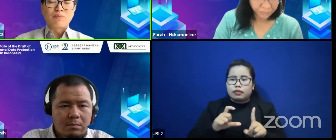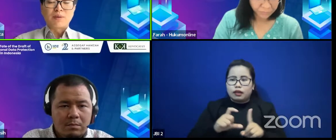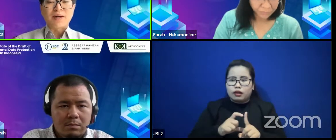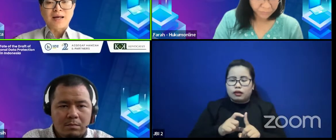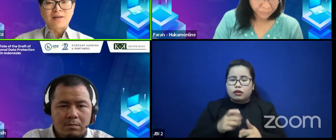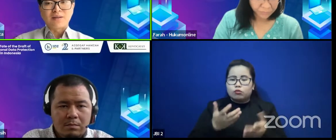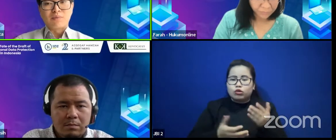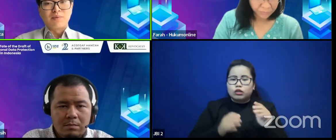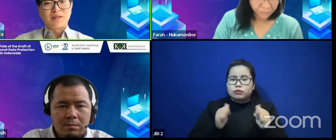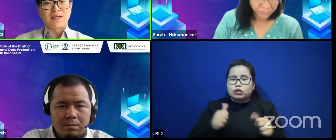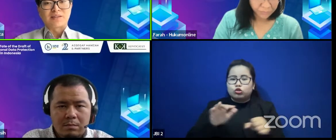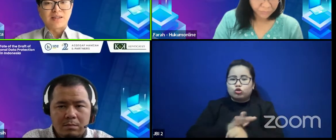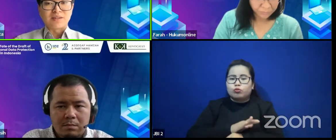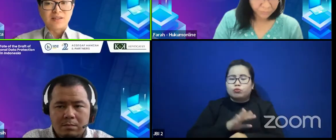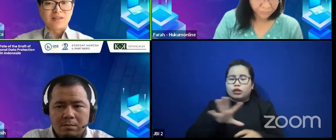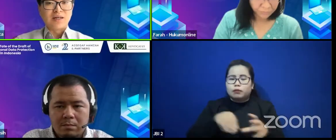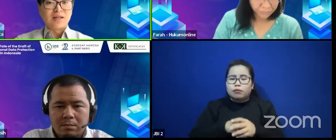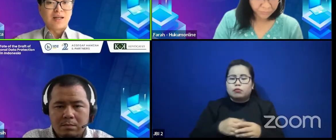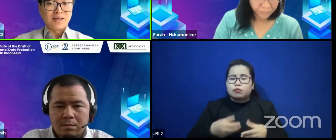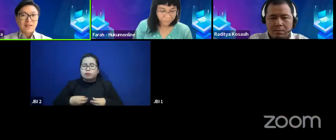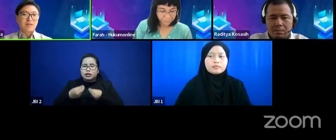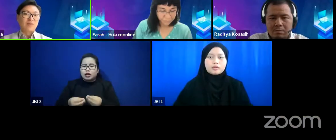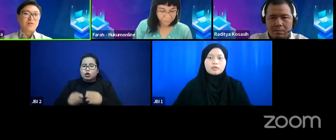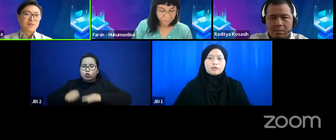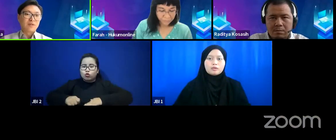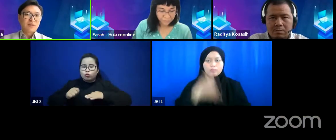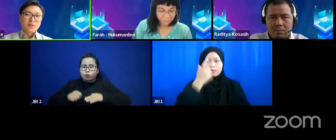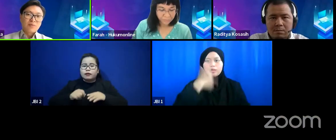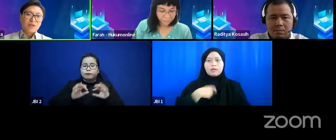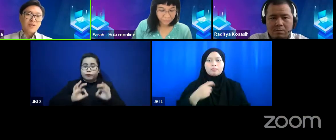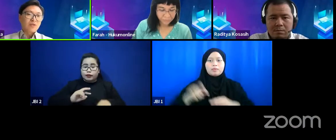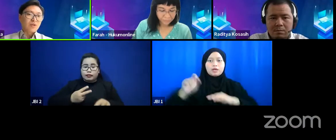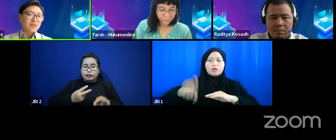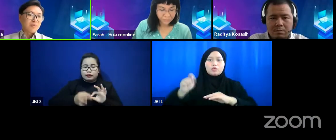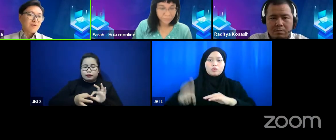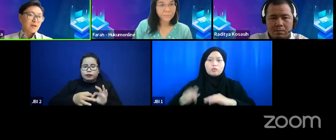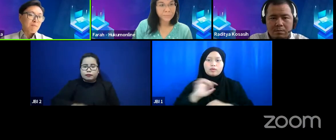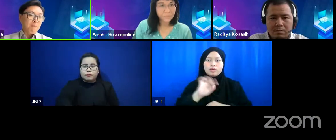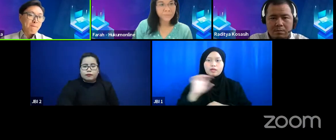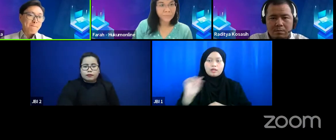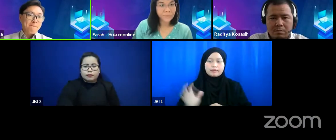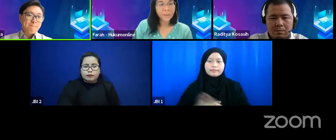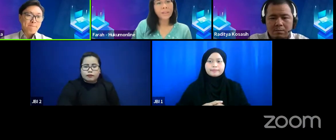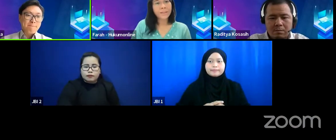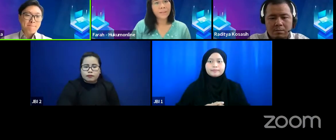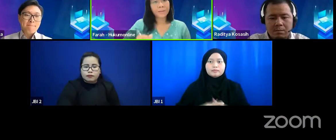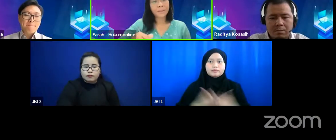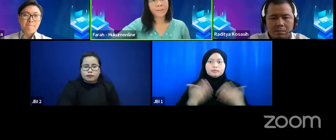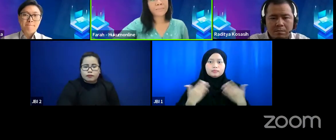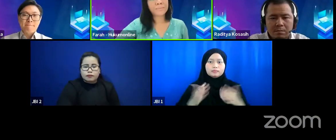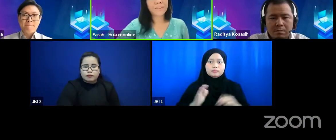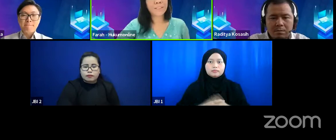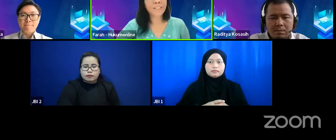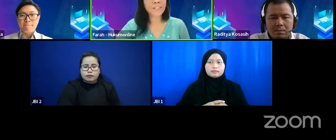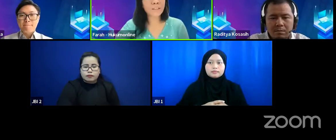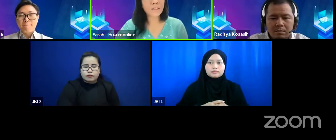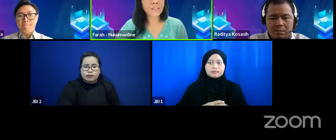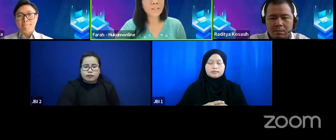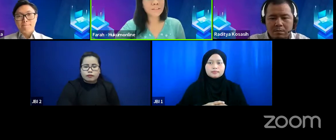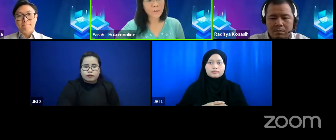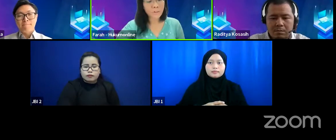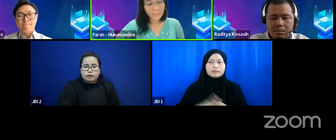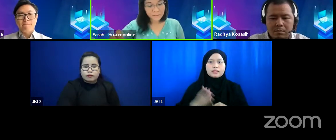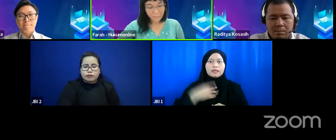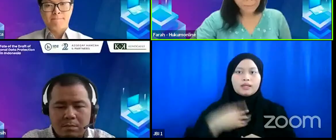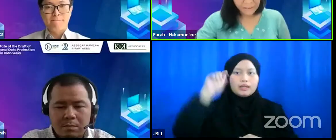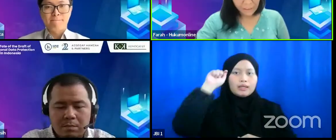cukup berperan memberikan sanksi dan lain-lain Mungkin gitu aja ya am jadi inget